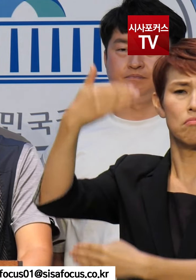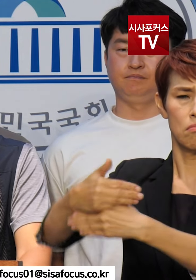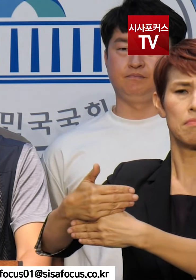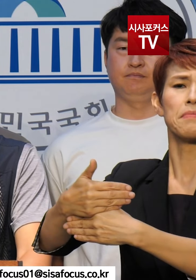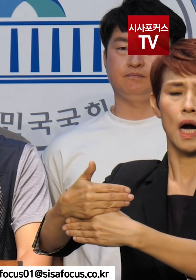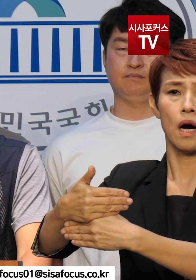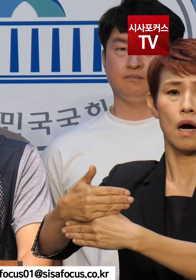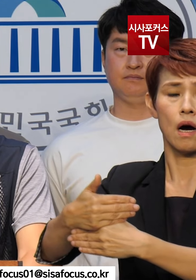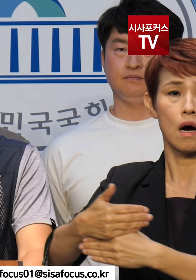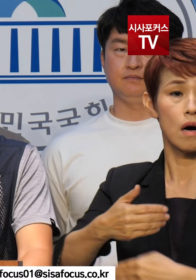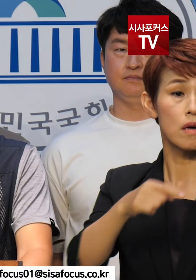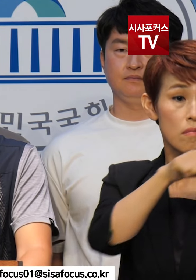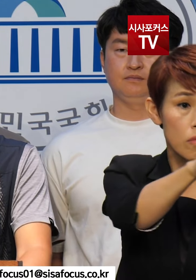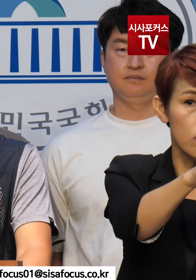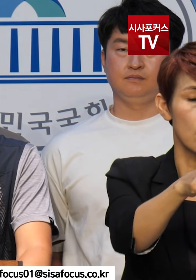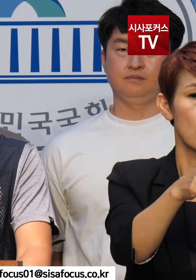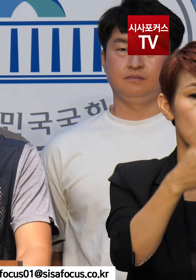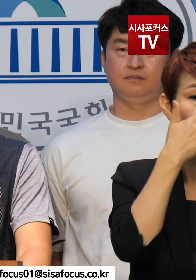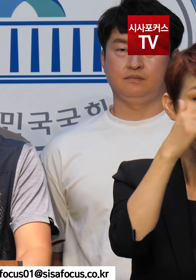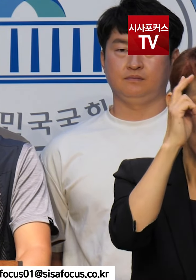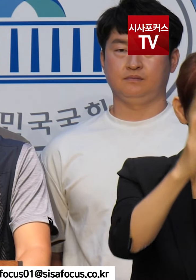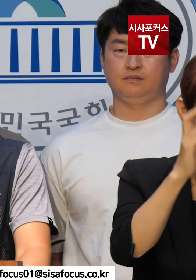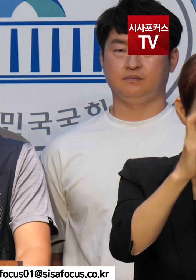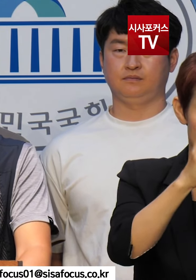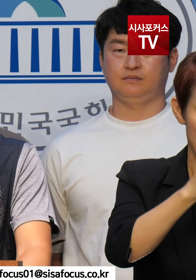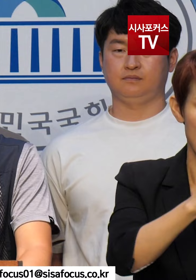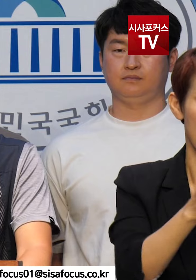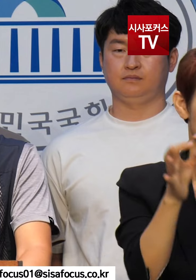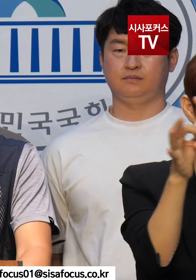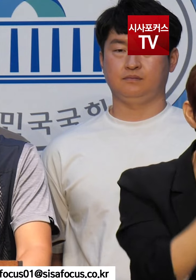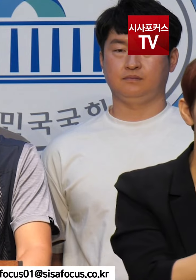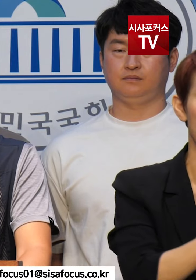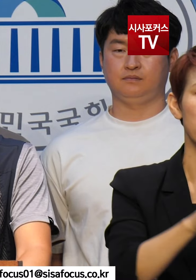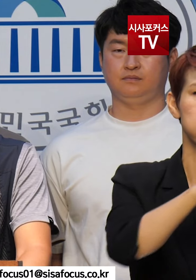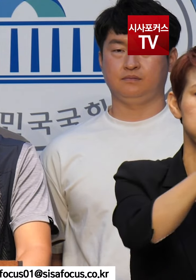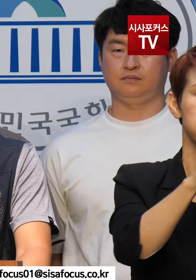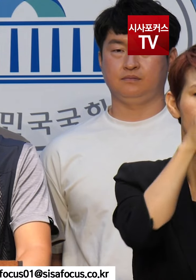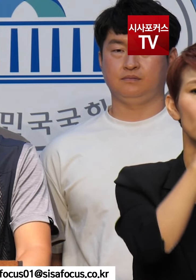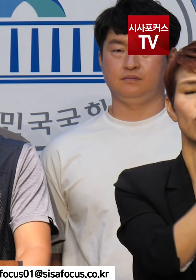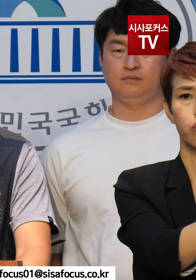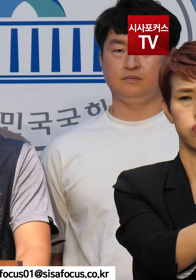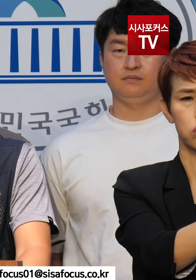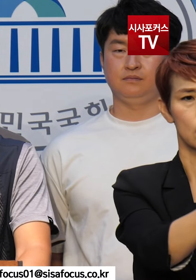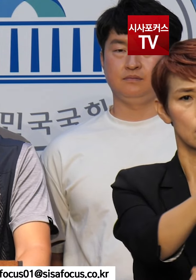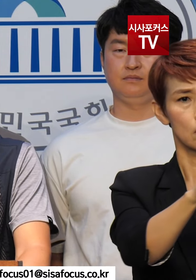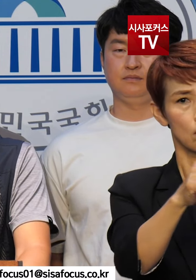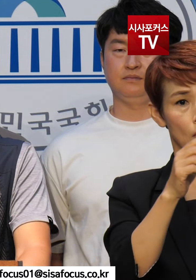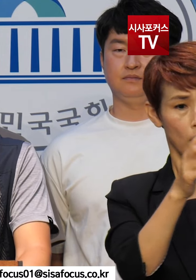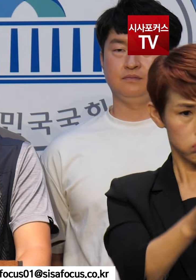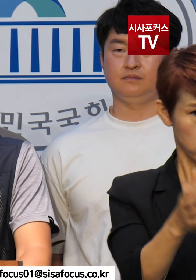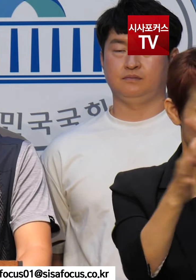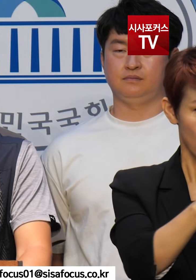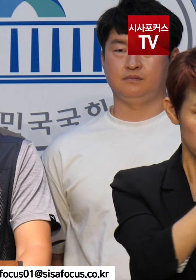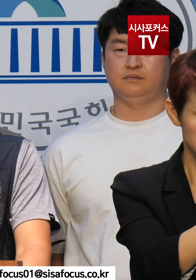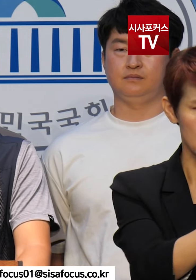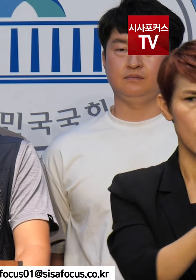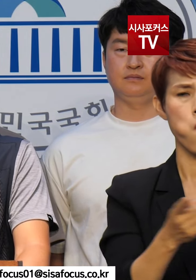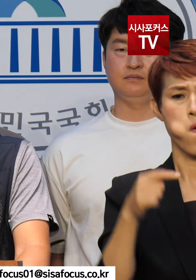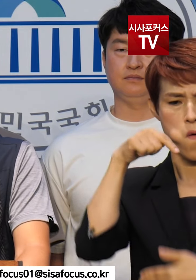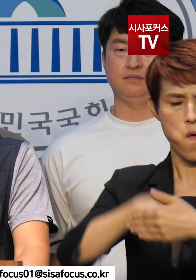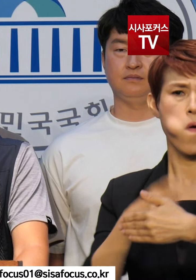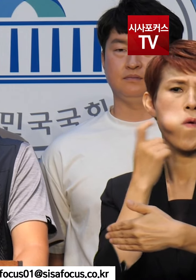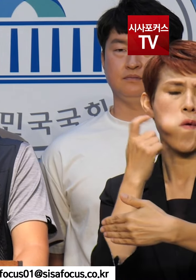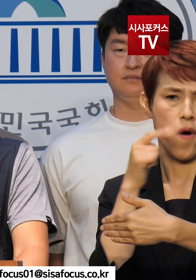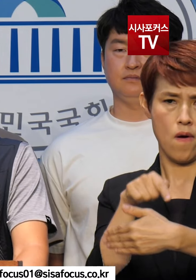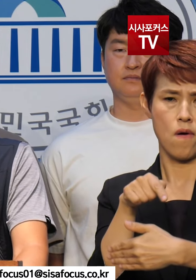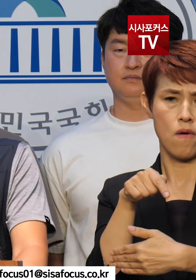폐업했지만 니토덴코는 중단된 사업은 없었던 것입니다. 이게 위장 폐업이 아니면 뭐가 위장 폐업입니까? 한국